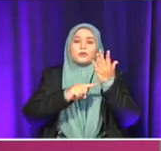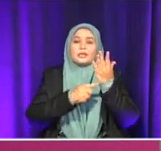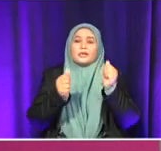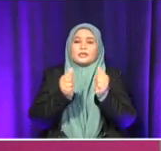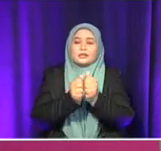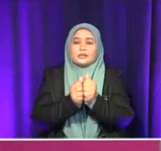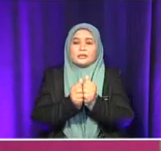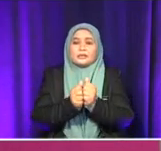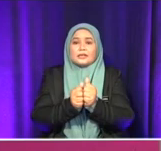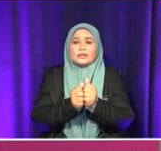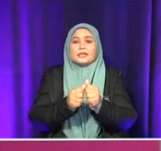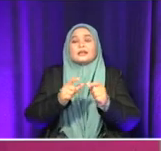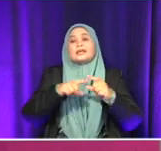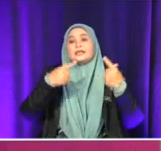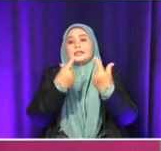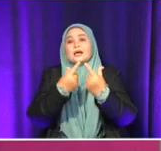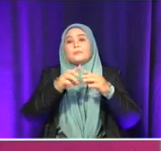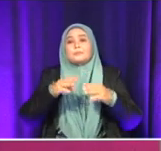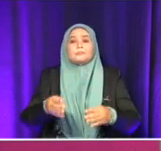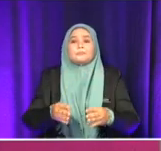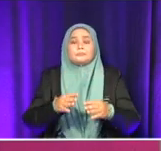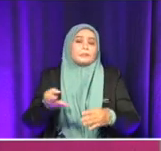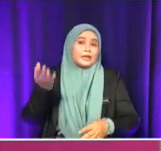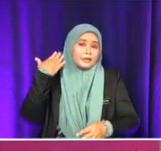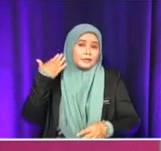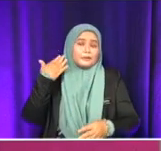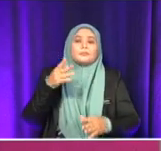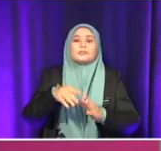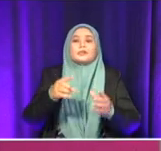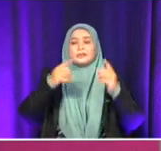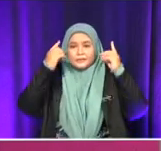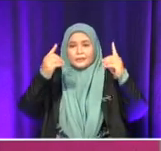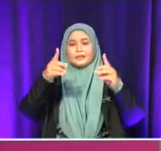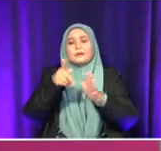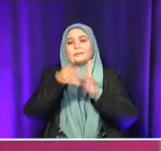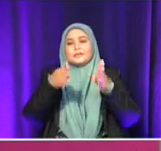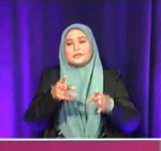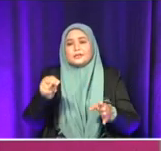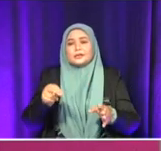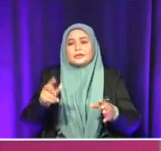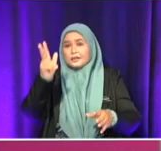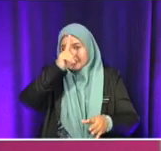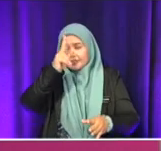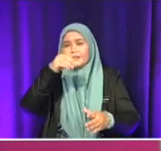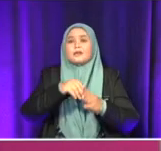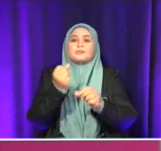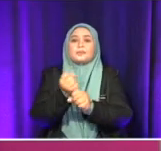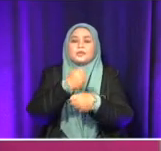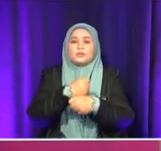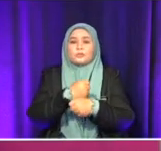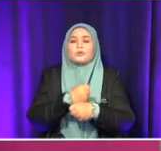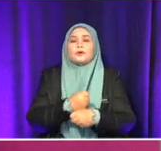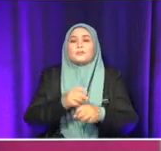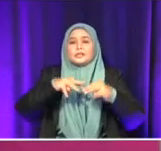dengan latar belakang dasar pendidikan kebangsaan Oke kerajaan dalam membentuk satu masyarakat yang